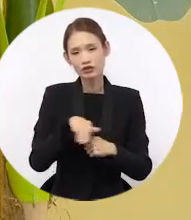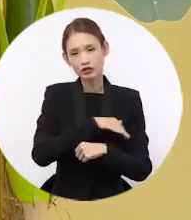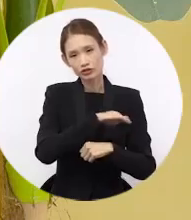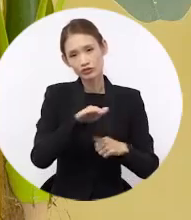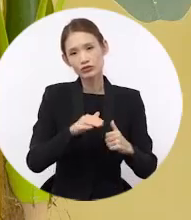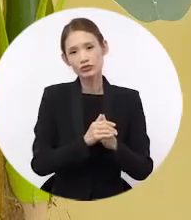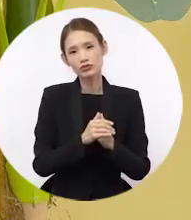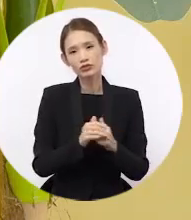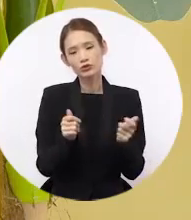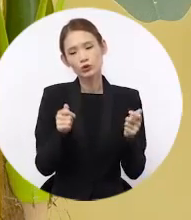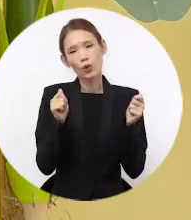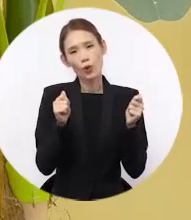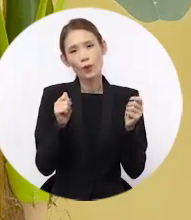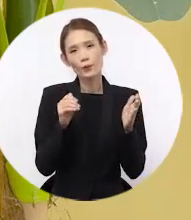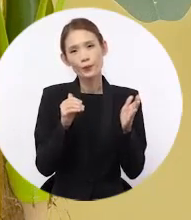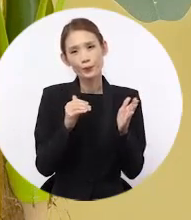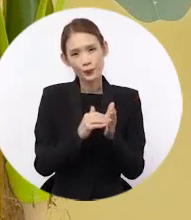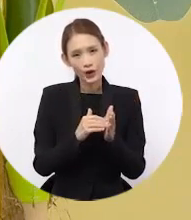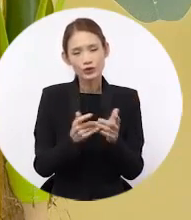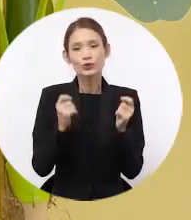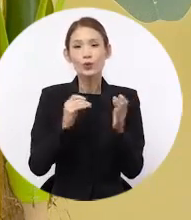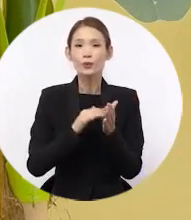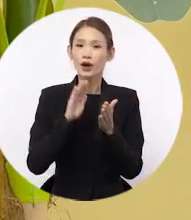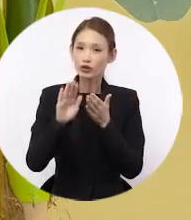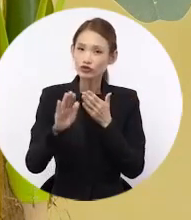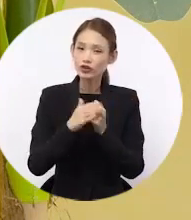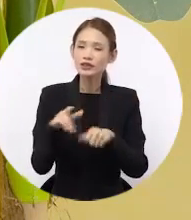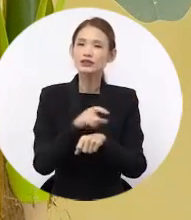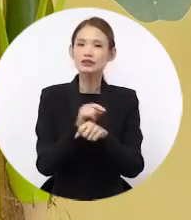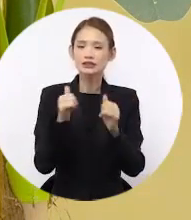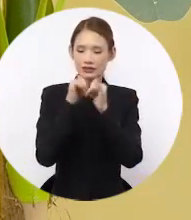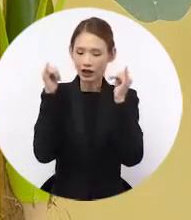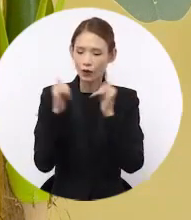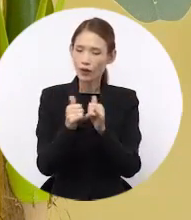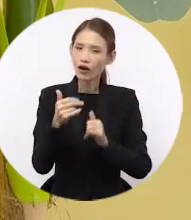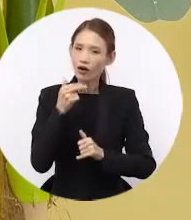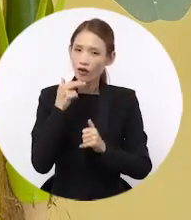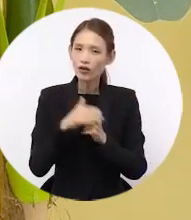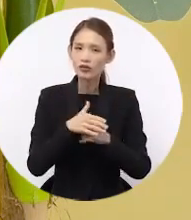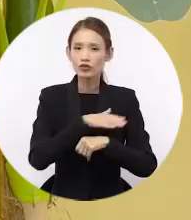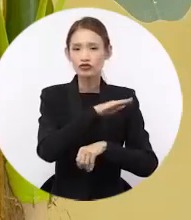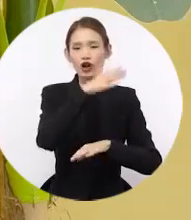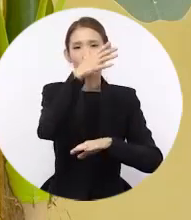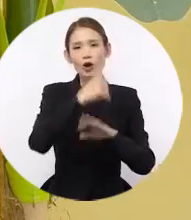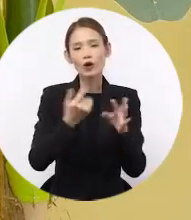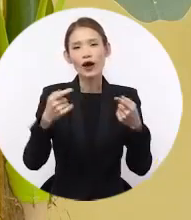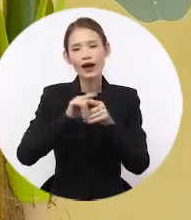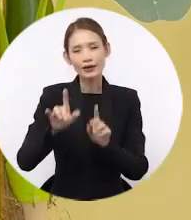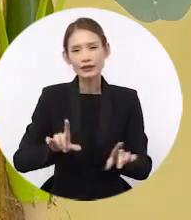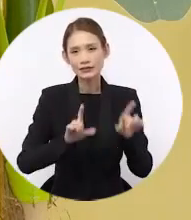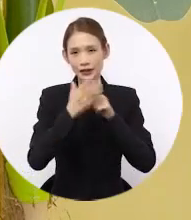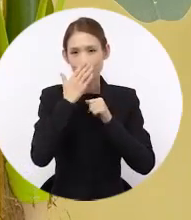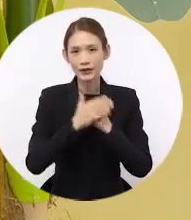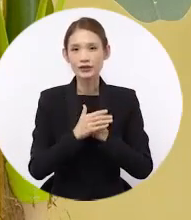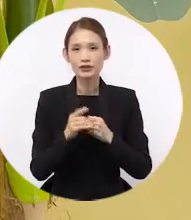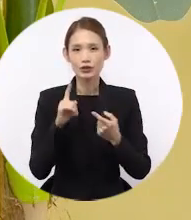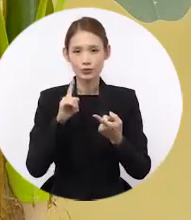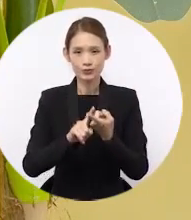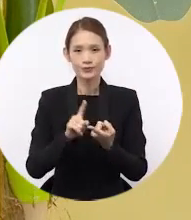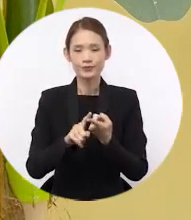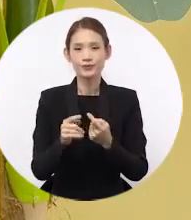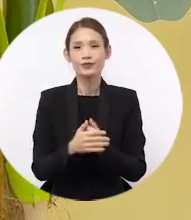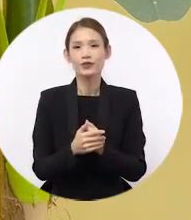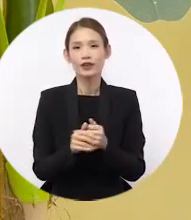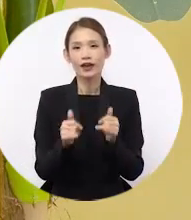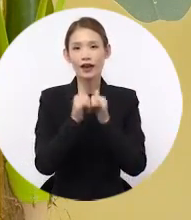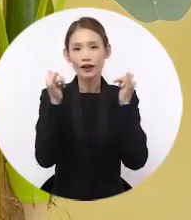사회에서는 사실 우리가 졸업하면은 졸업에 또 특수사회가 있는 게 아니잖아요. 우린 결국에는 같이 살아가야 되는 사람들이거든요.